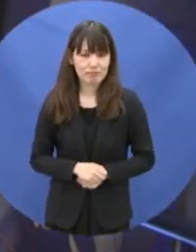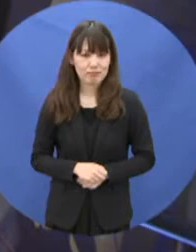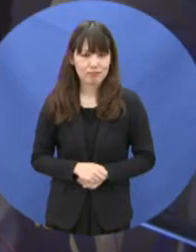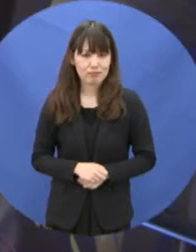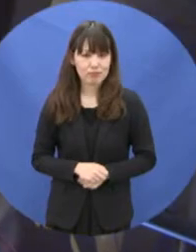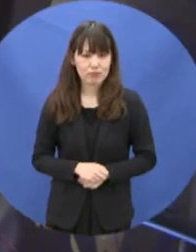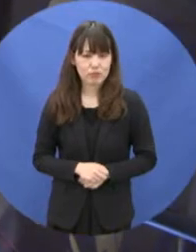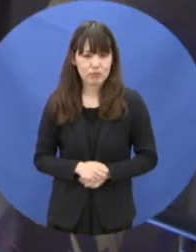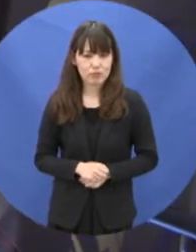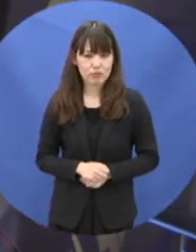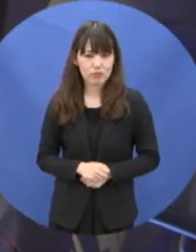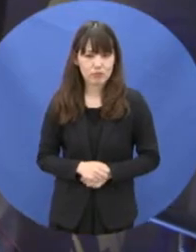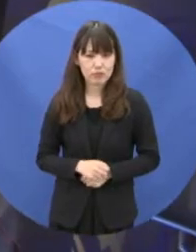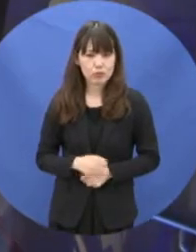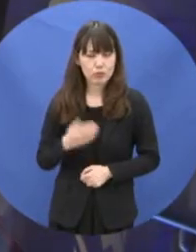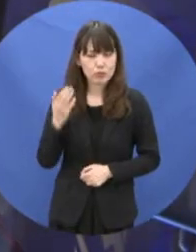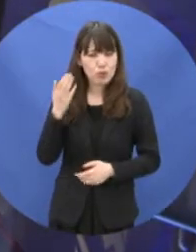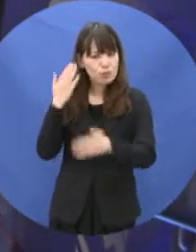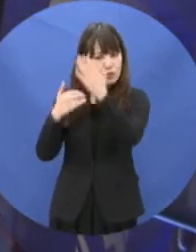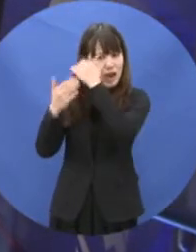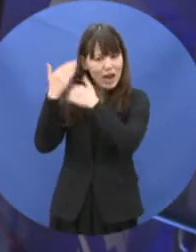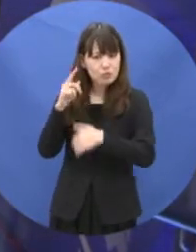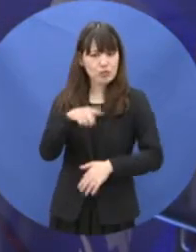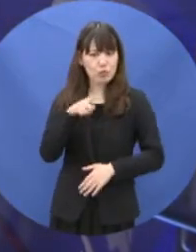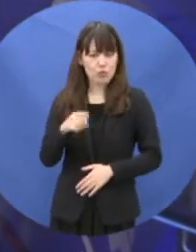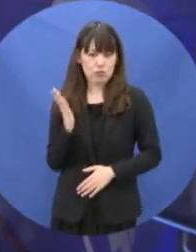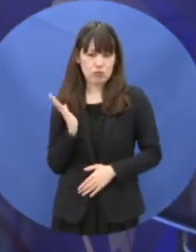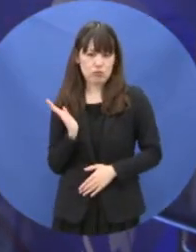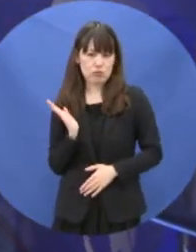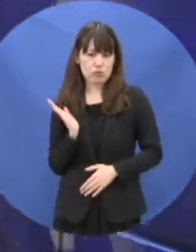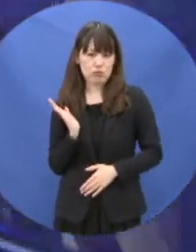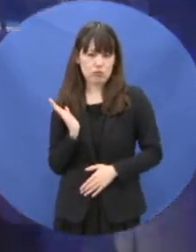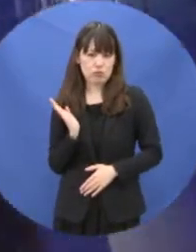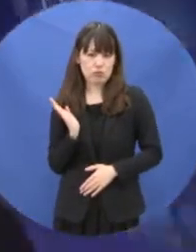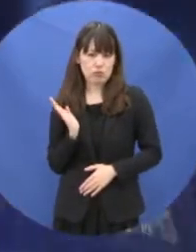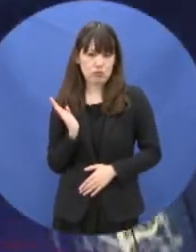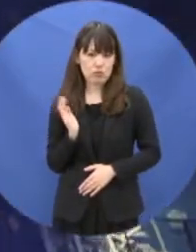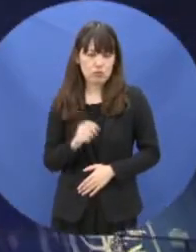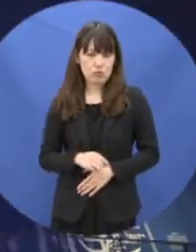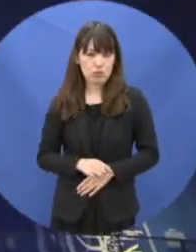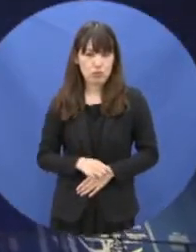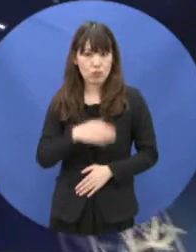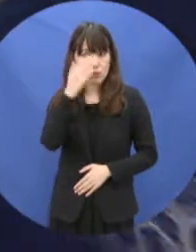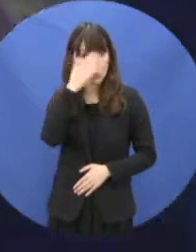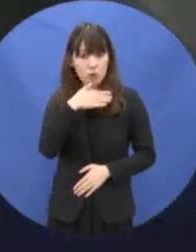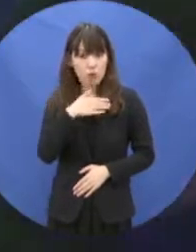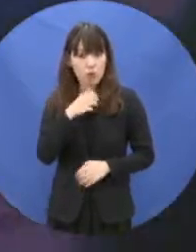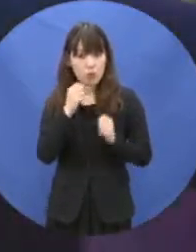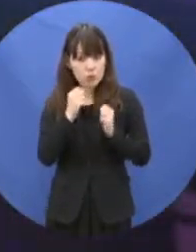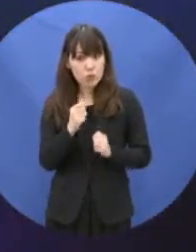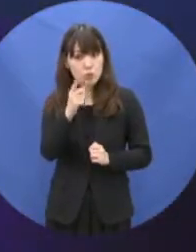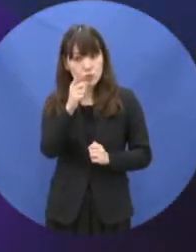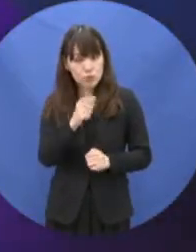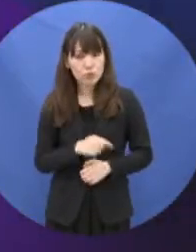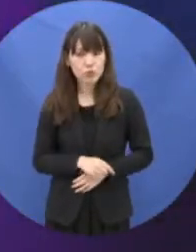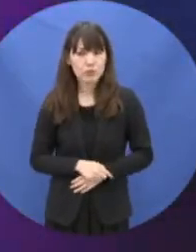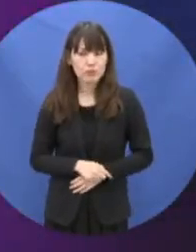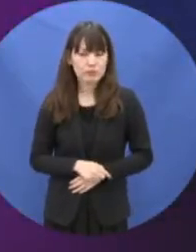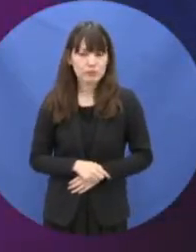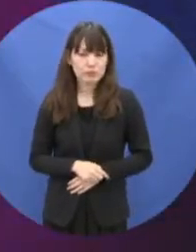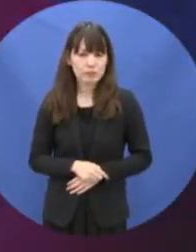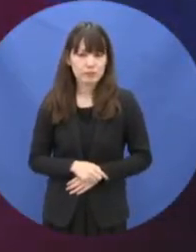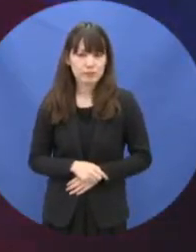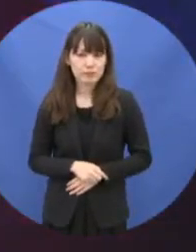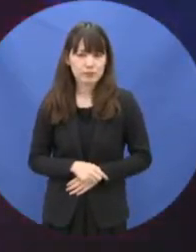はクロマニヨン人です。 はい、そうですね。何かこう持ってる、 当たらずとも遠からず ね、じ